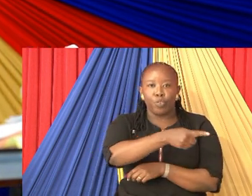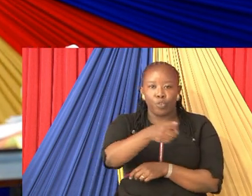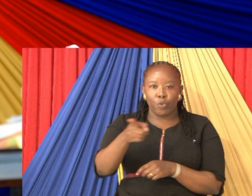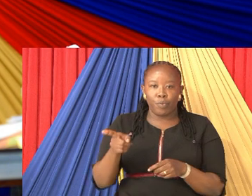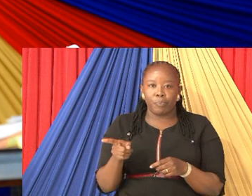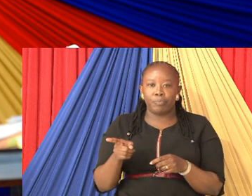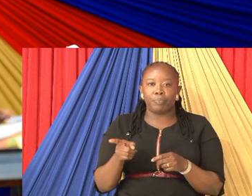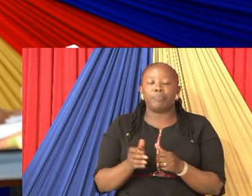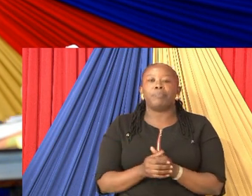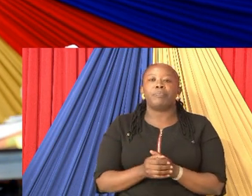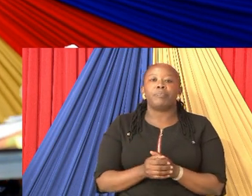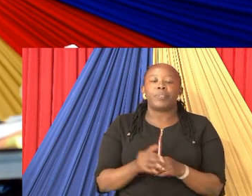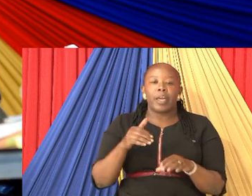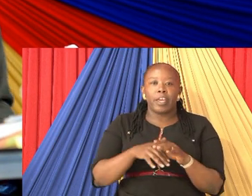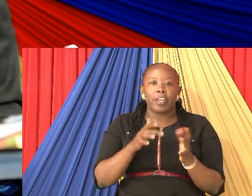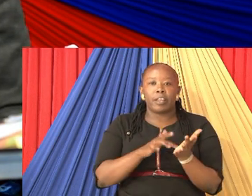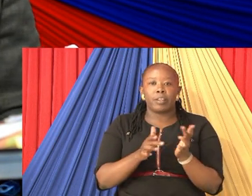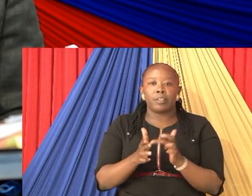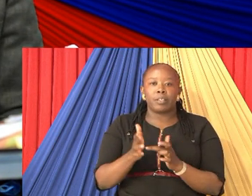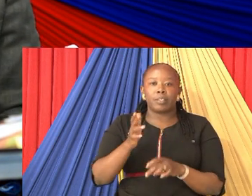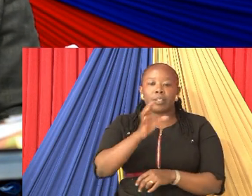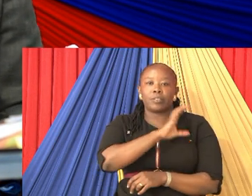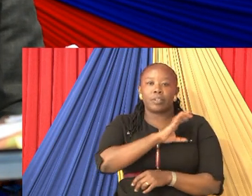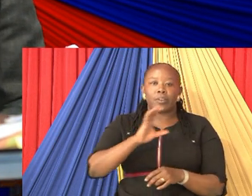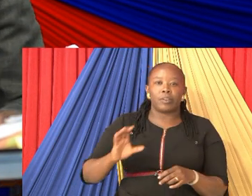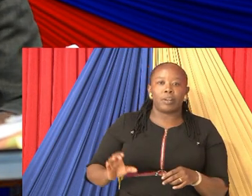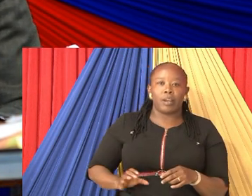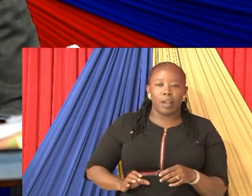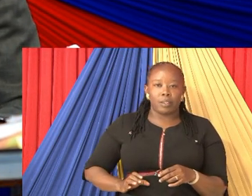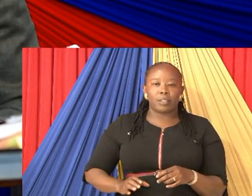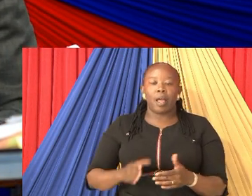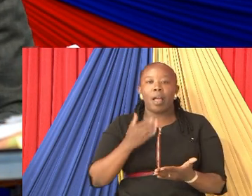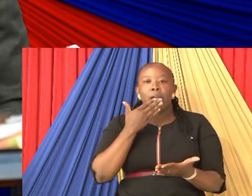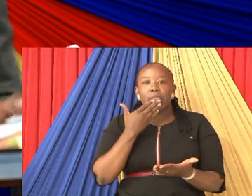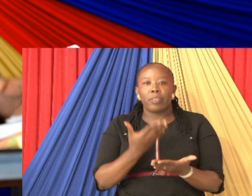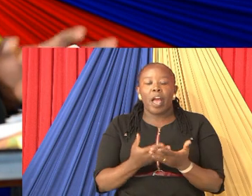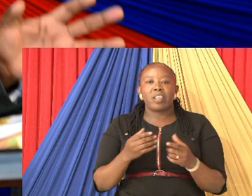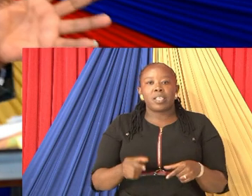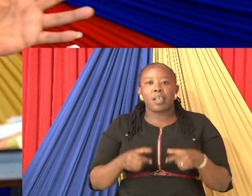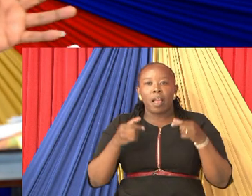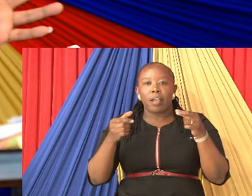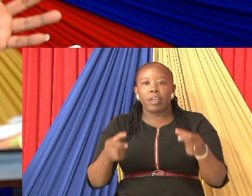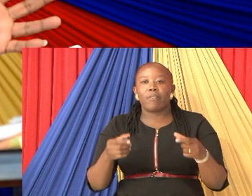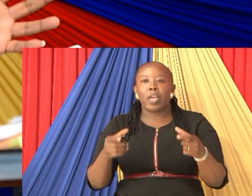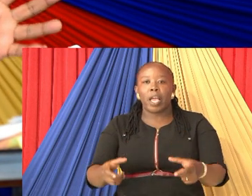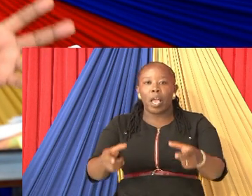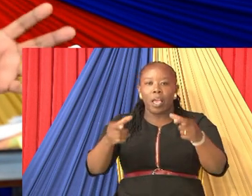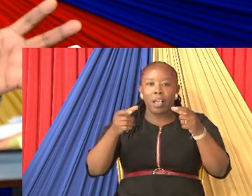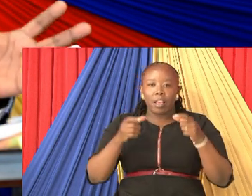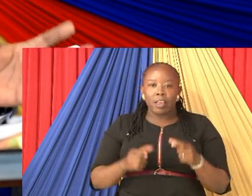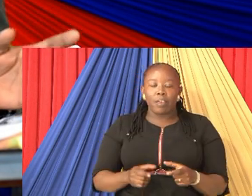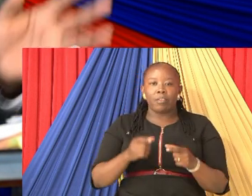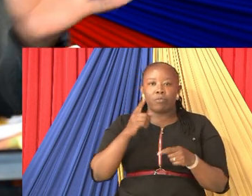zetu katika Kristo Yesu. Kushukuru huleta amani. Kwa maana unaposhukuru Mungu hata katika